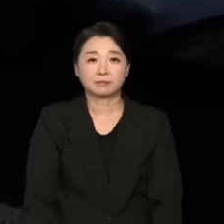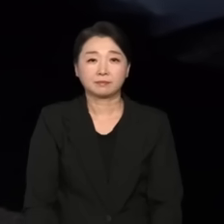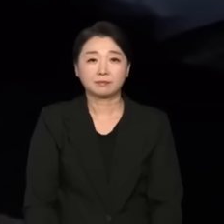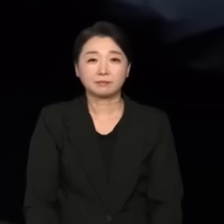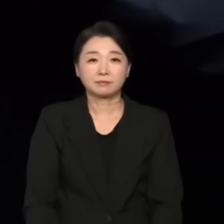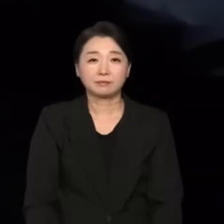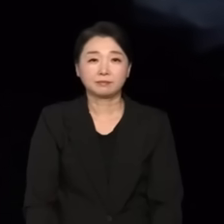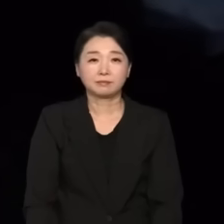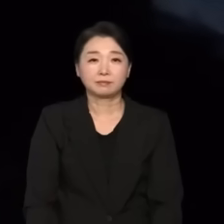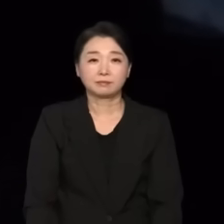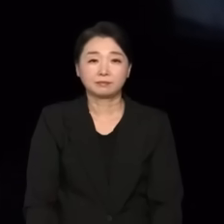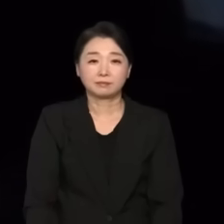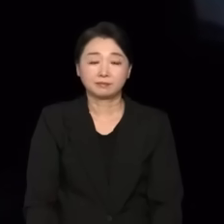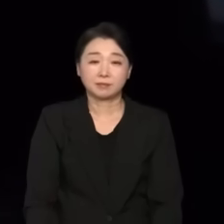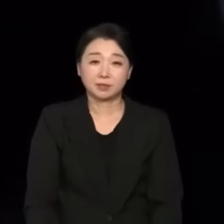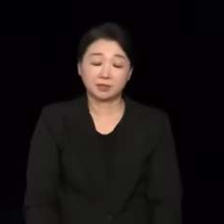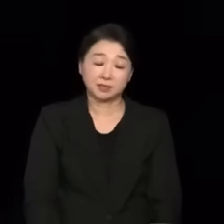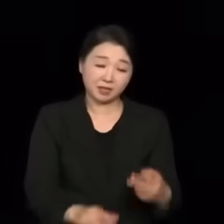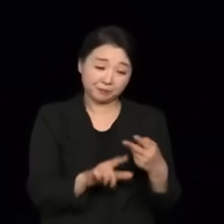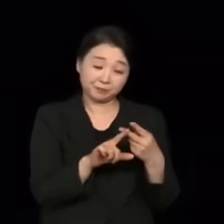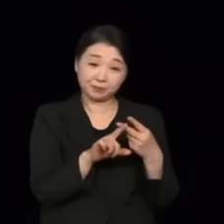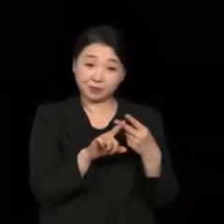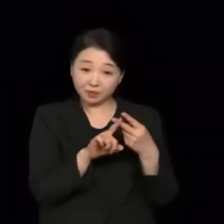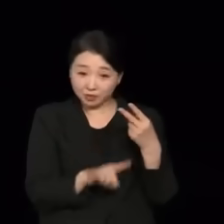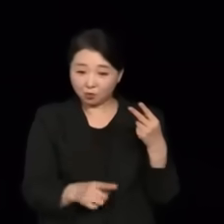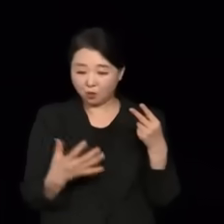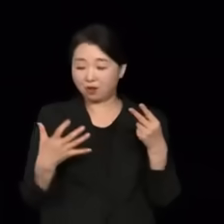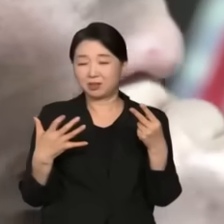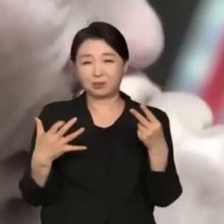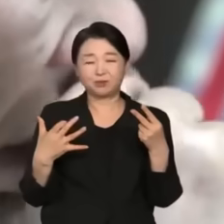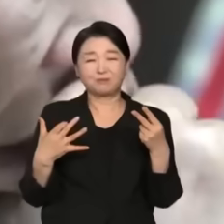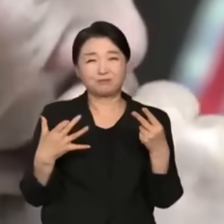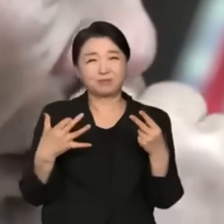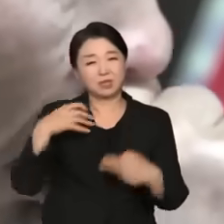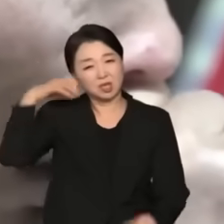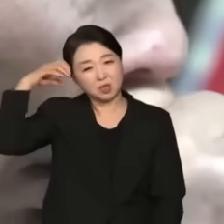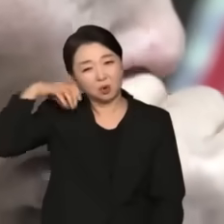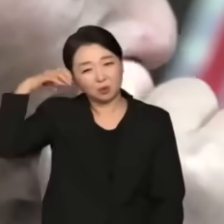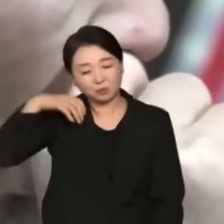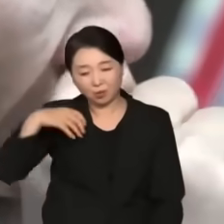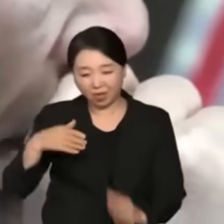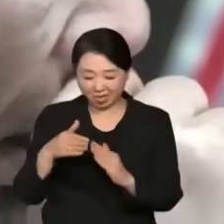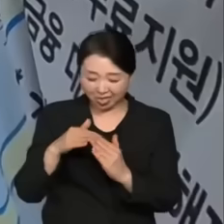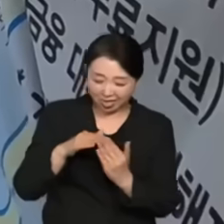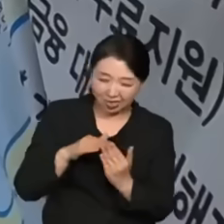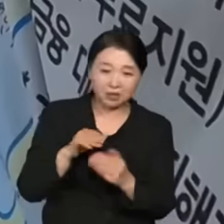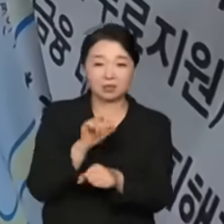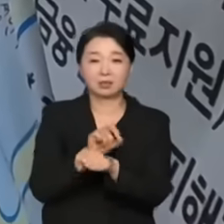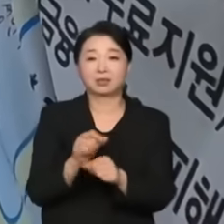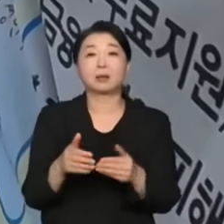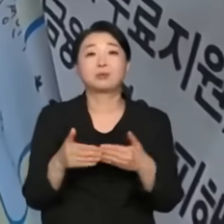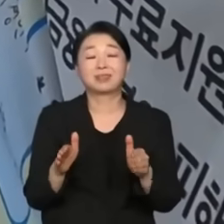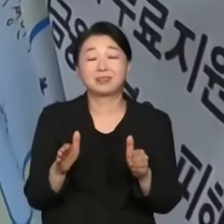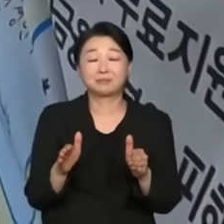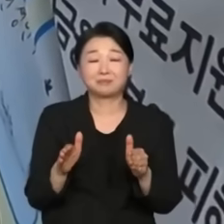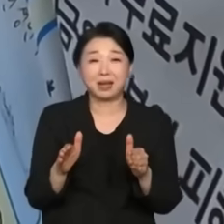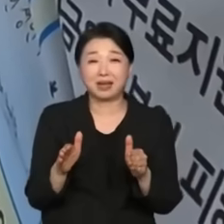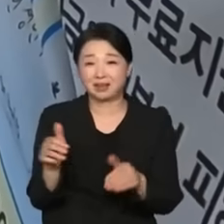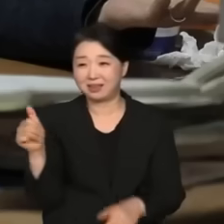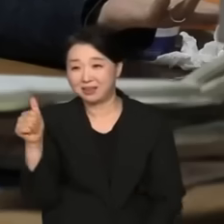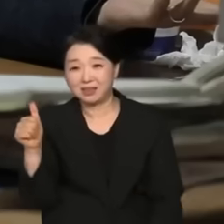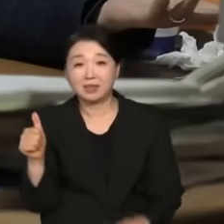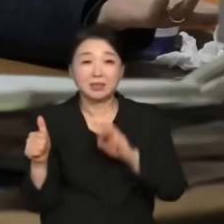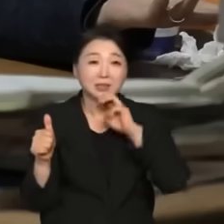함께했습니다 지난 19일 밤 서울 등포 한 무실 남성이 중년의 남성과 이야기를 나누고